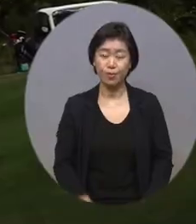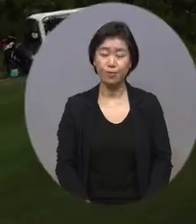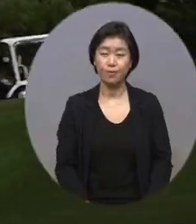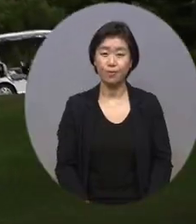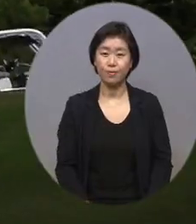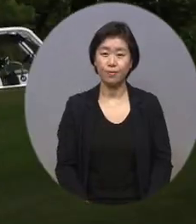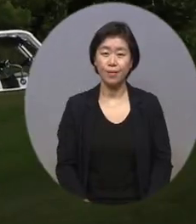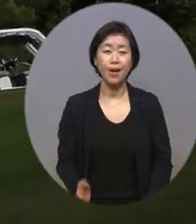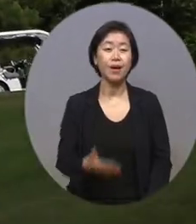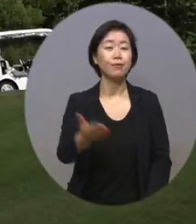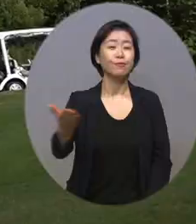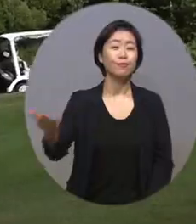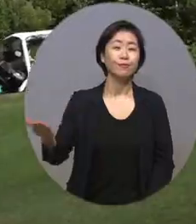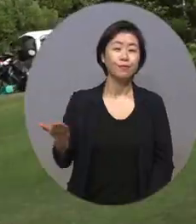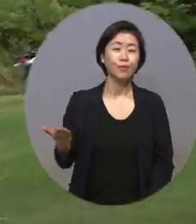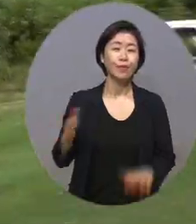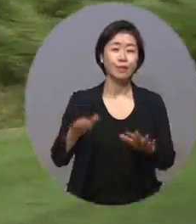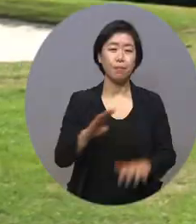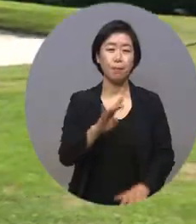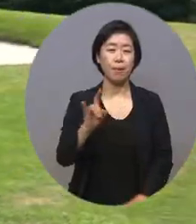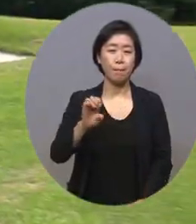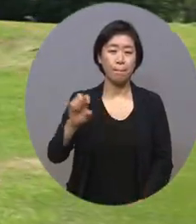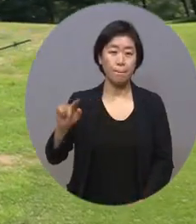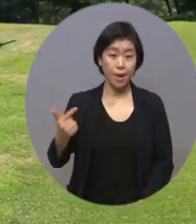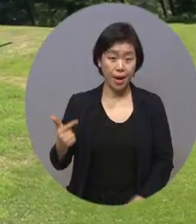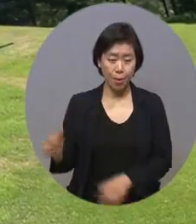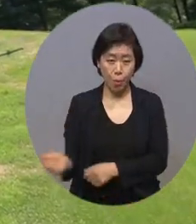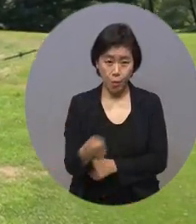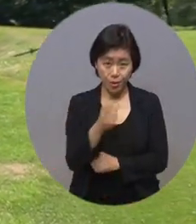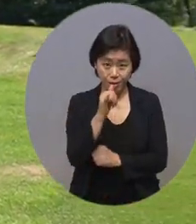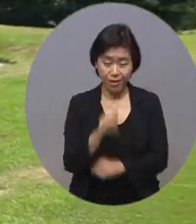자 여러분 지금 대파놀입니다